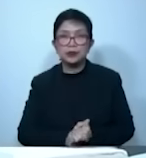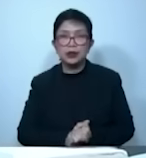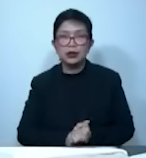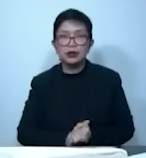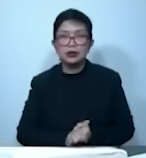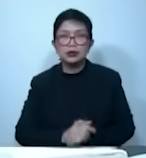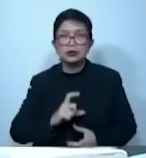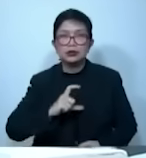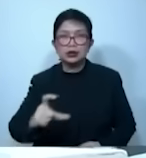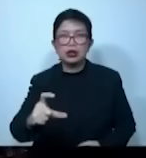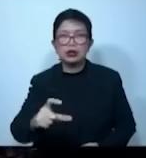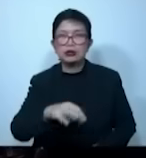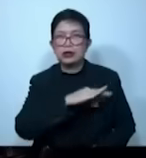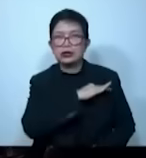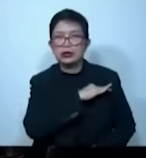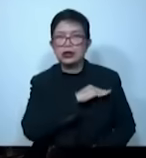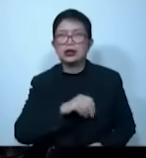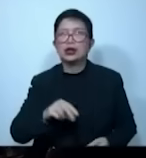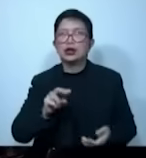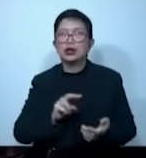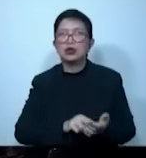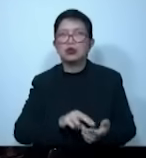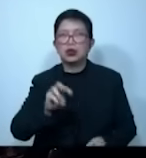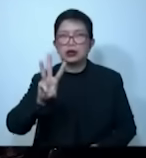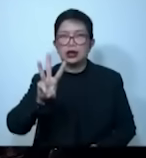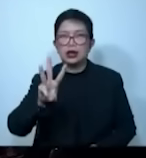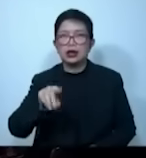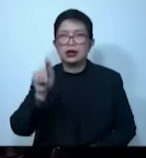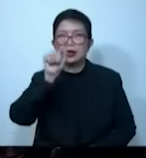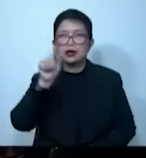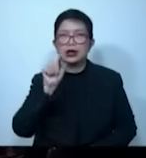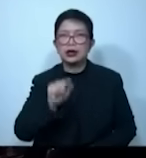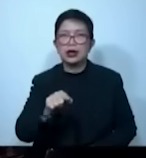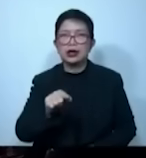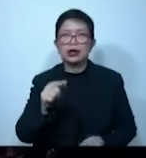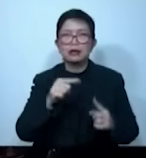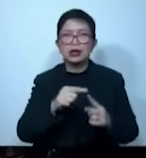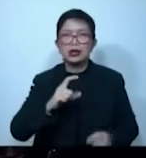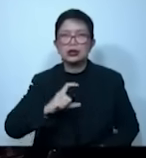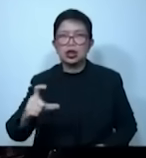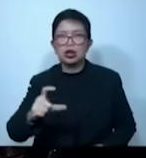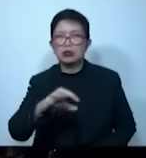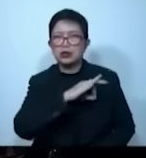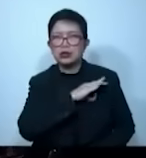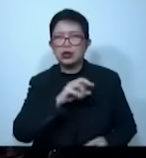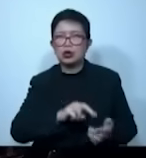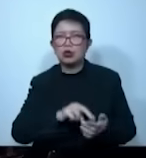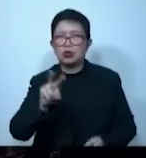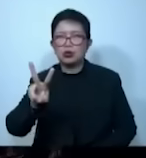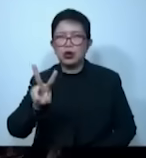diberikan kepada calon Presiden nomor urut untuk bertanya n